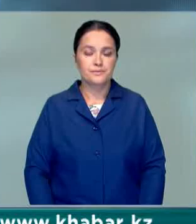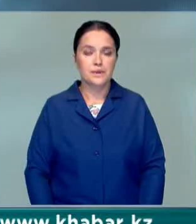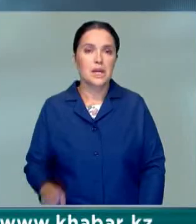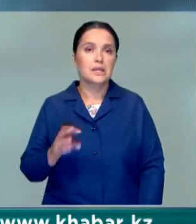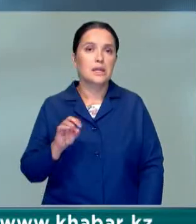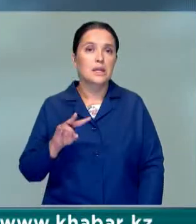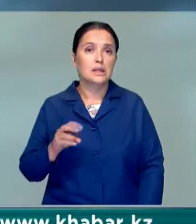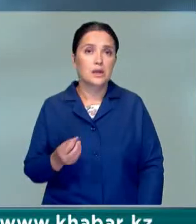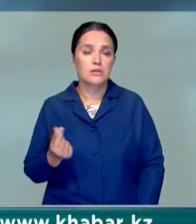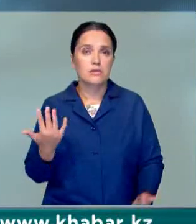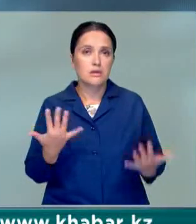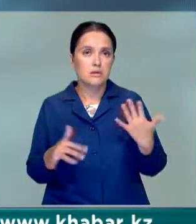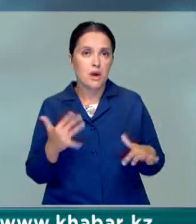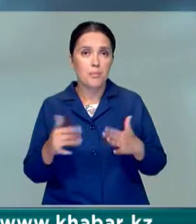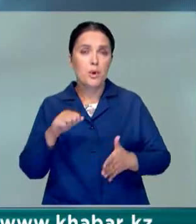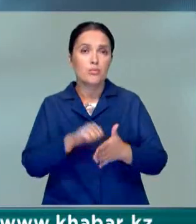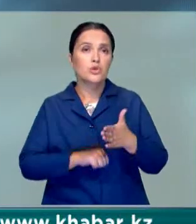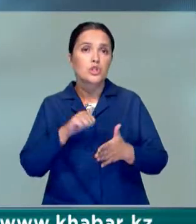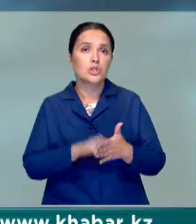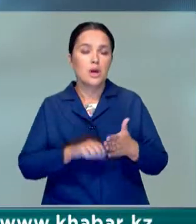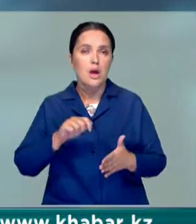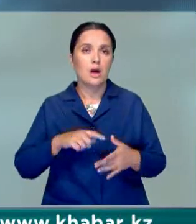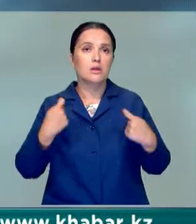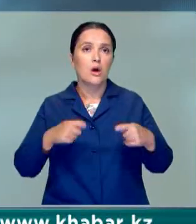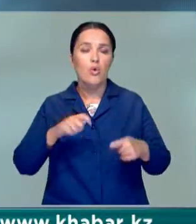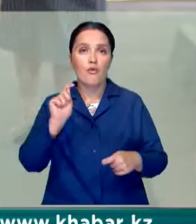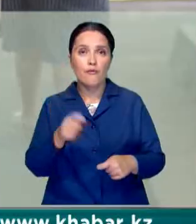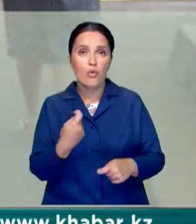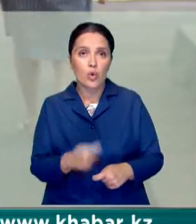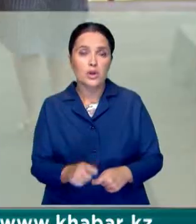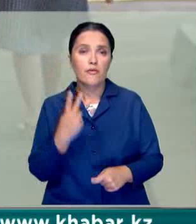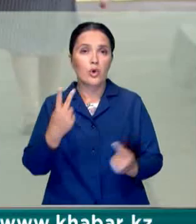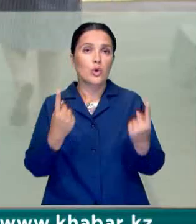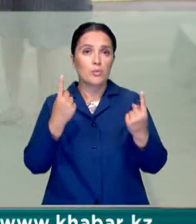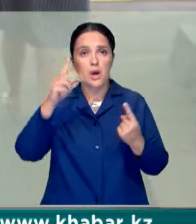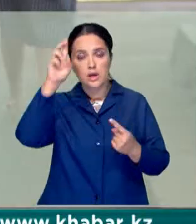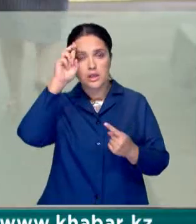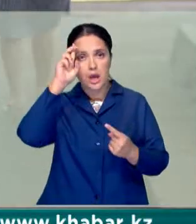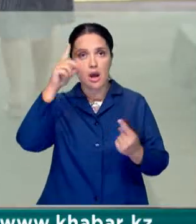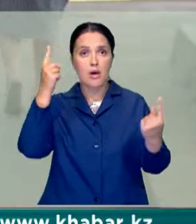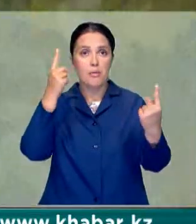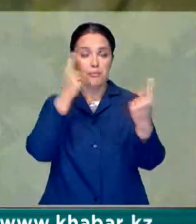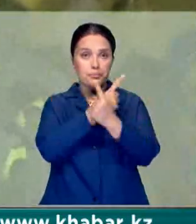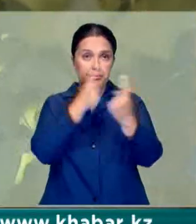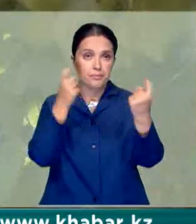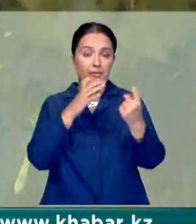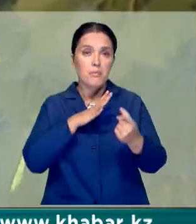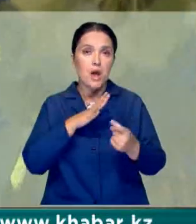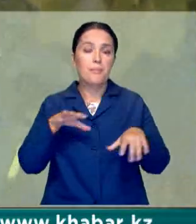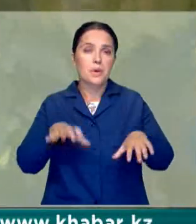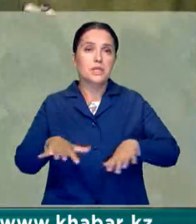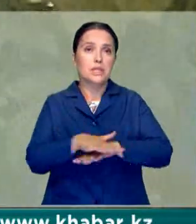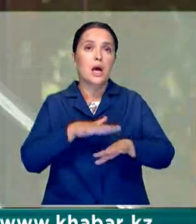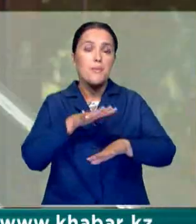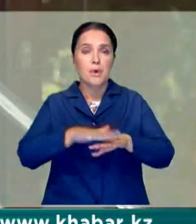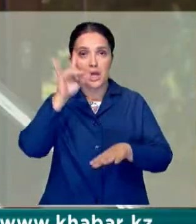Тенге ослаб из-за торговых войн двух мировых держав. Об этом сообщил председатель Национального банка Казахстана. По его мнению, на изменение